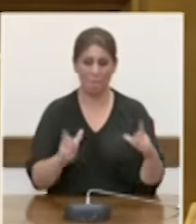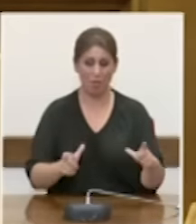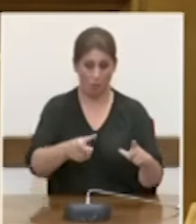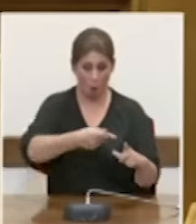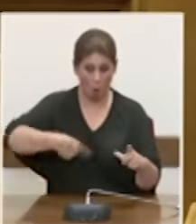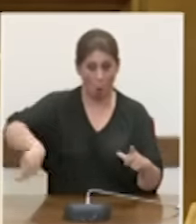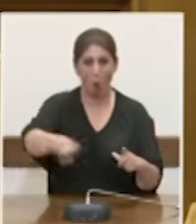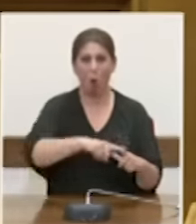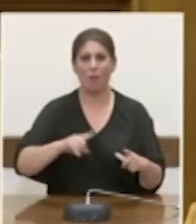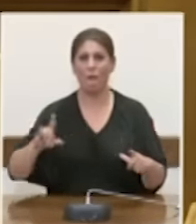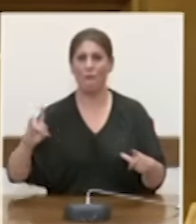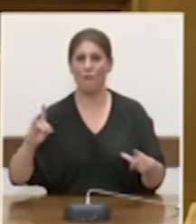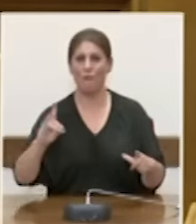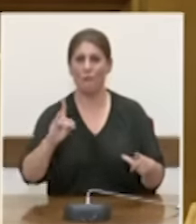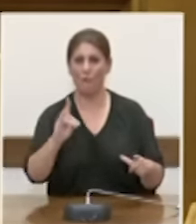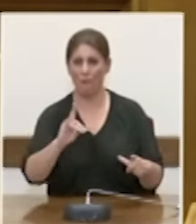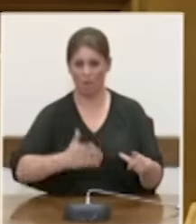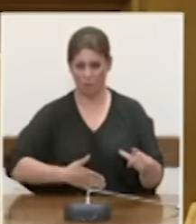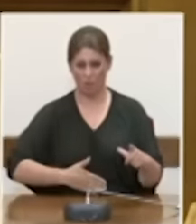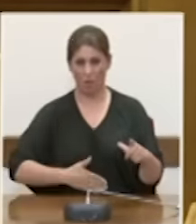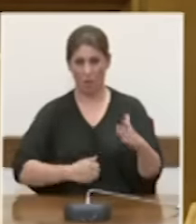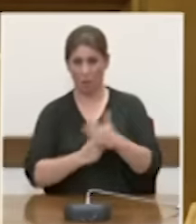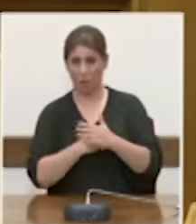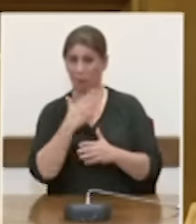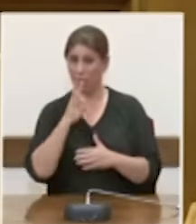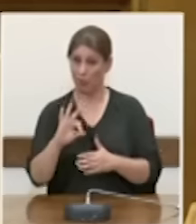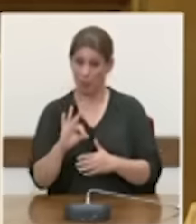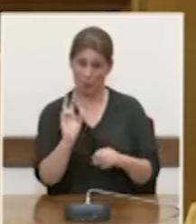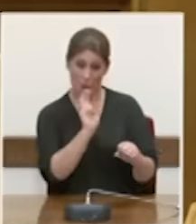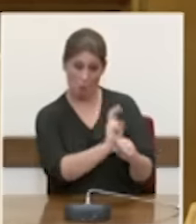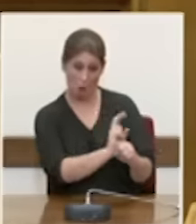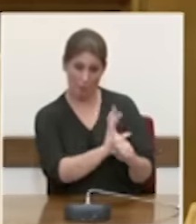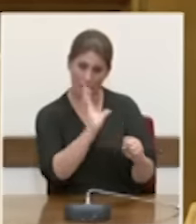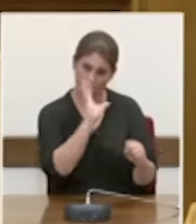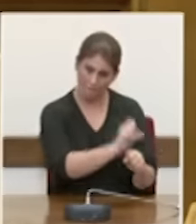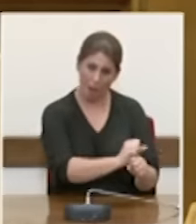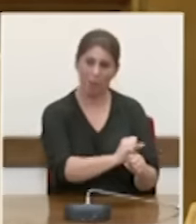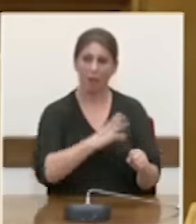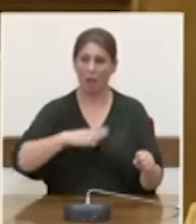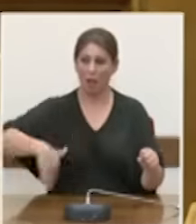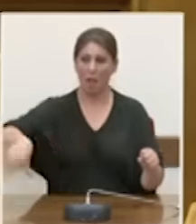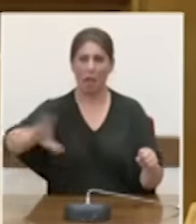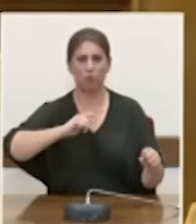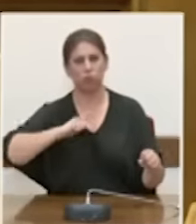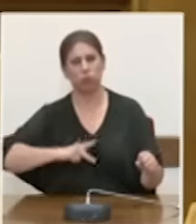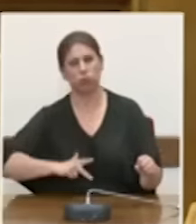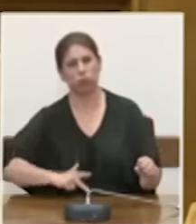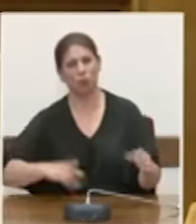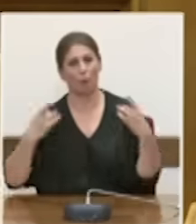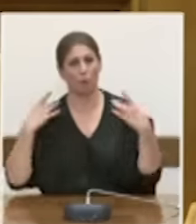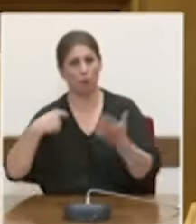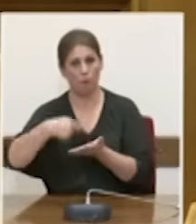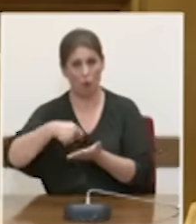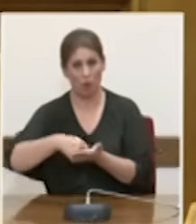σκύλος χορτάτος, ότι και τα πλεονάσματα θα πιάνονται και ο λαός θα ανακουφίζεται από τους φόρους και τα κέρδη του κεφαλαίου